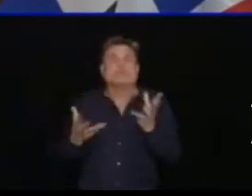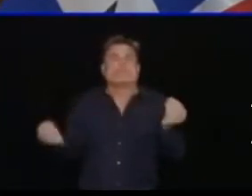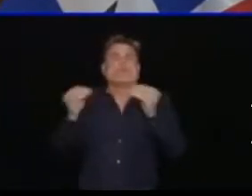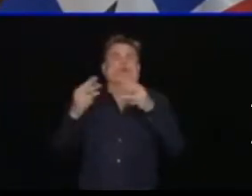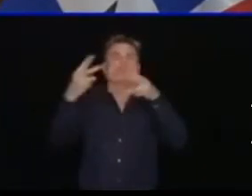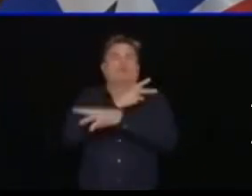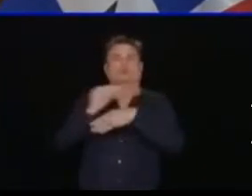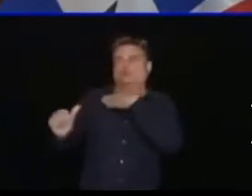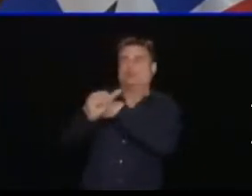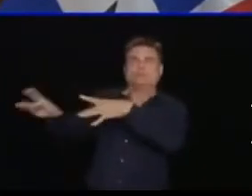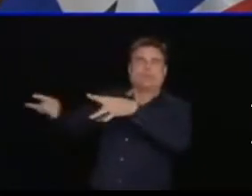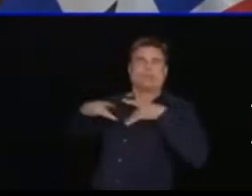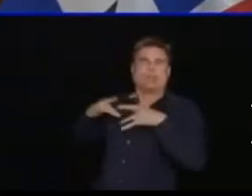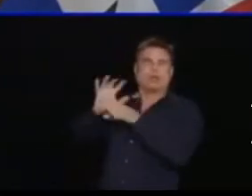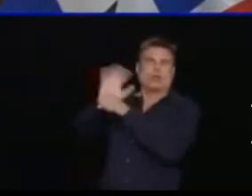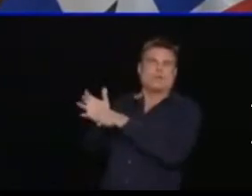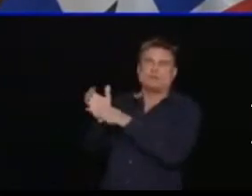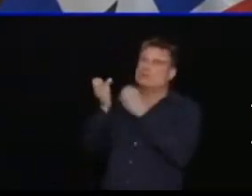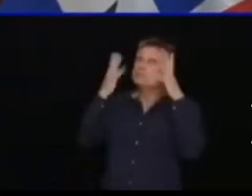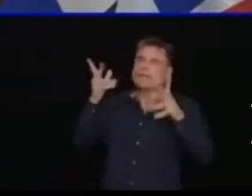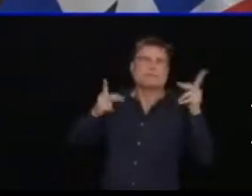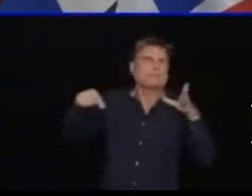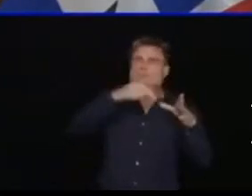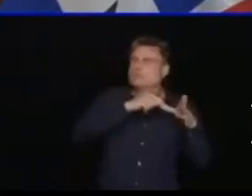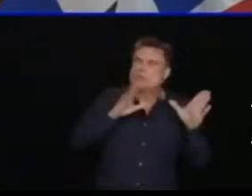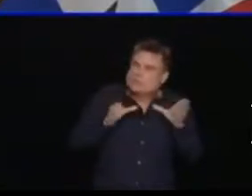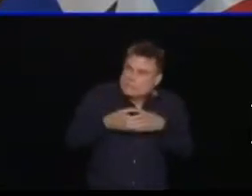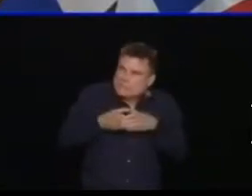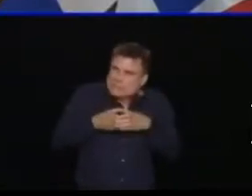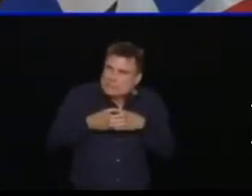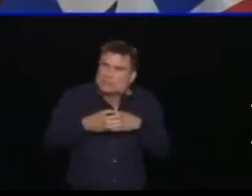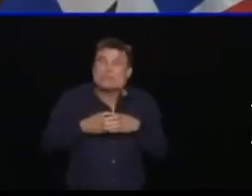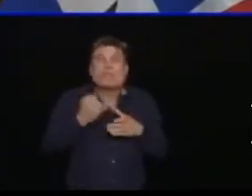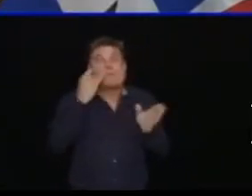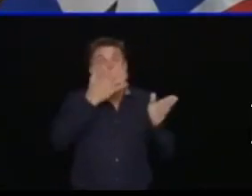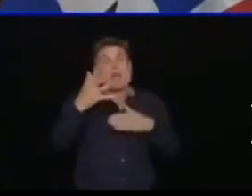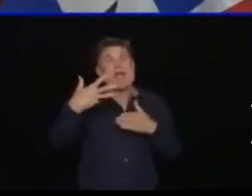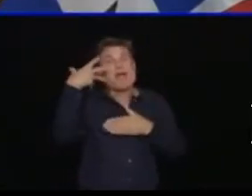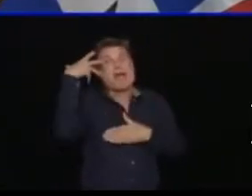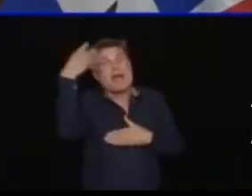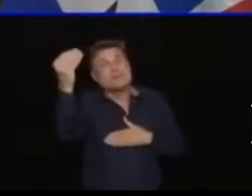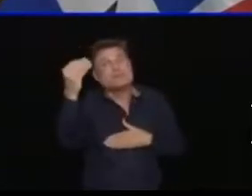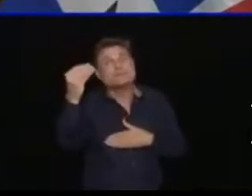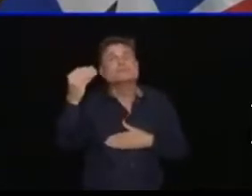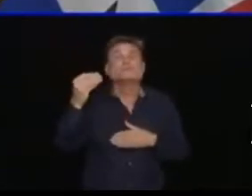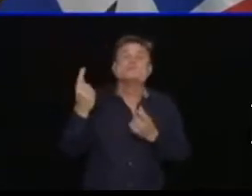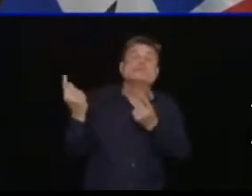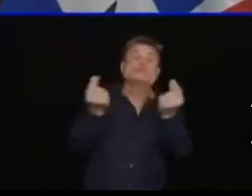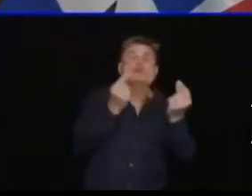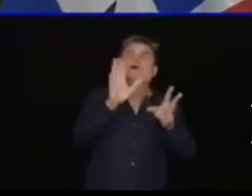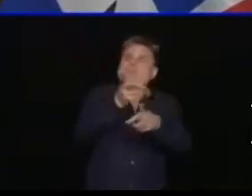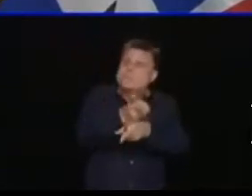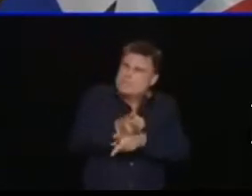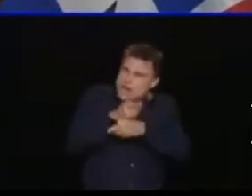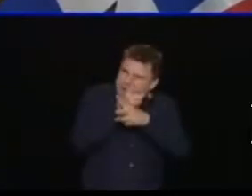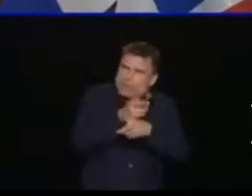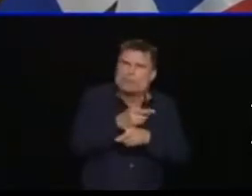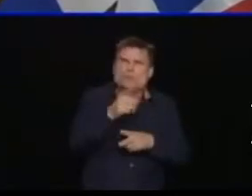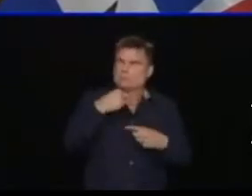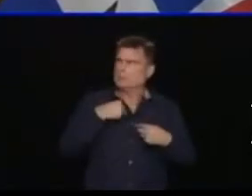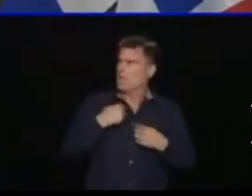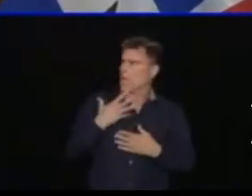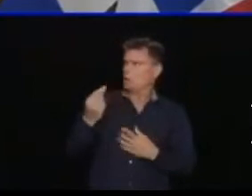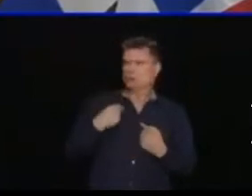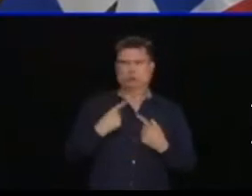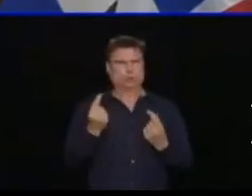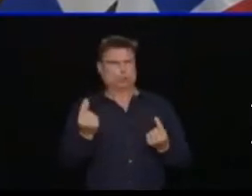be 你传给 considerate of the 别 people 人 who。are working in those places, in the restaurants, in the pubs that you are visiting, in the resorts where you are staying.